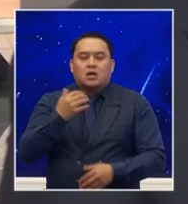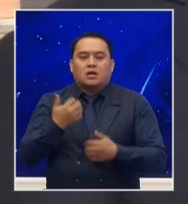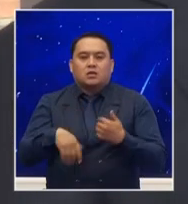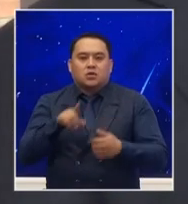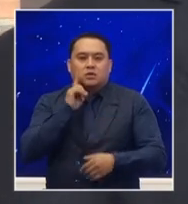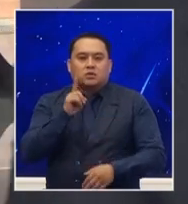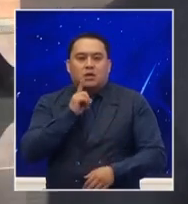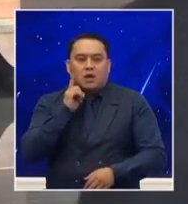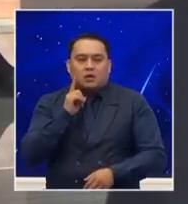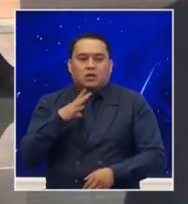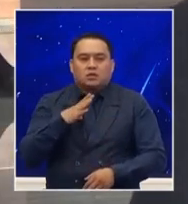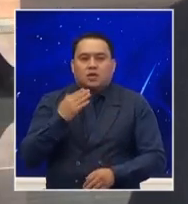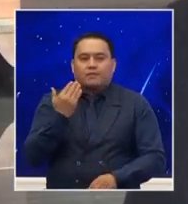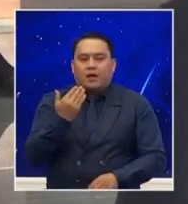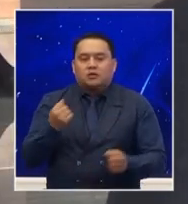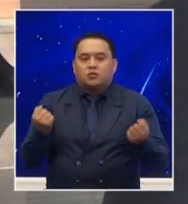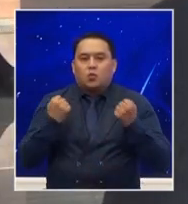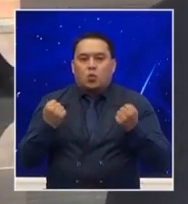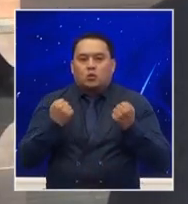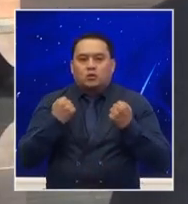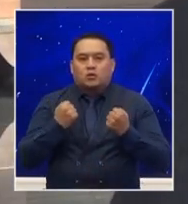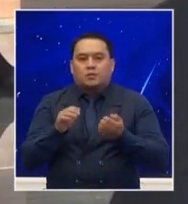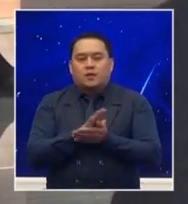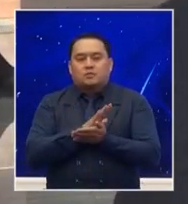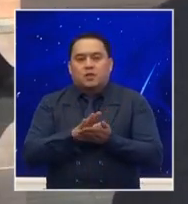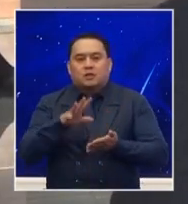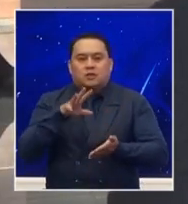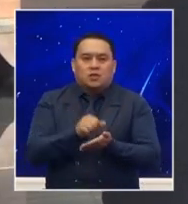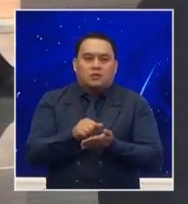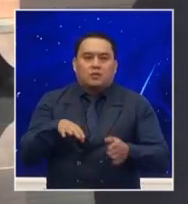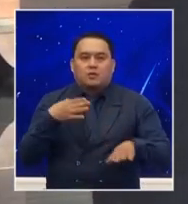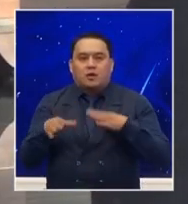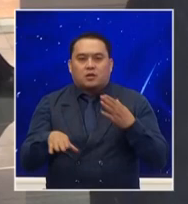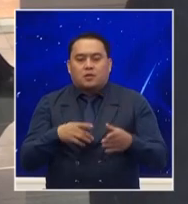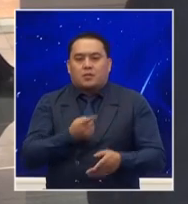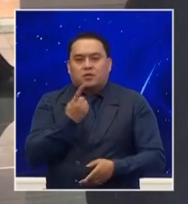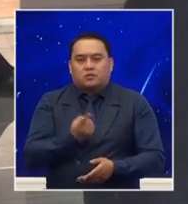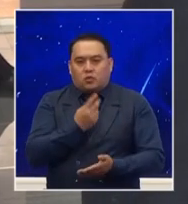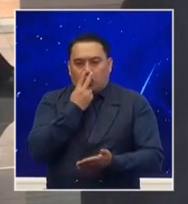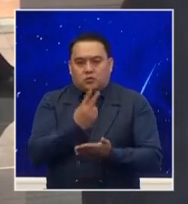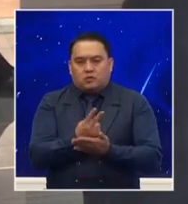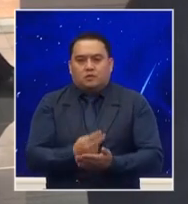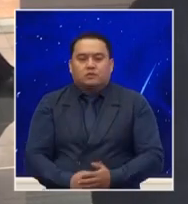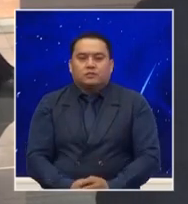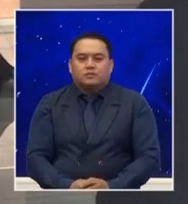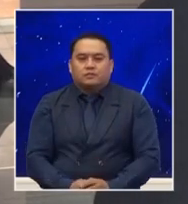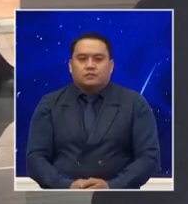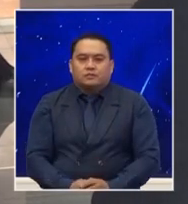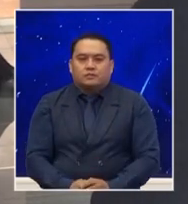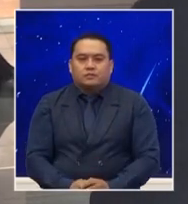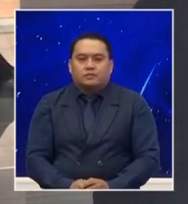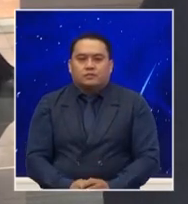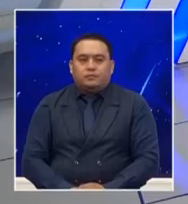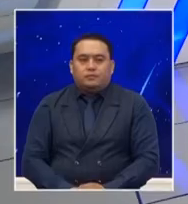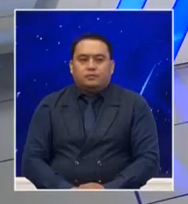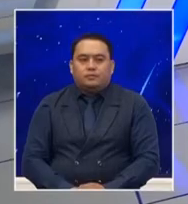бәрі жаңағы спорт түрлерімен тегін айналысып, осында үлкен жарыстарда жақсы нәтижеге жетуге өз үлестерін қосып жатыр деп